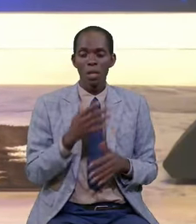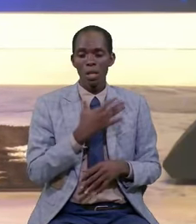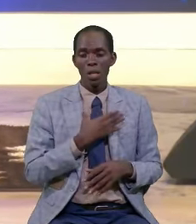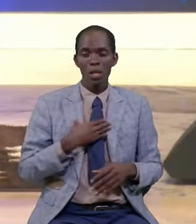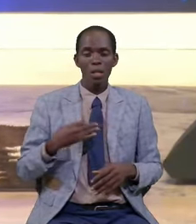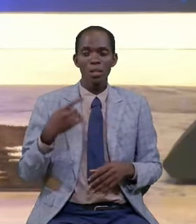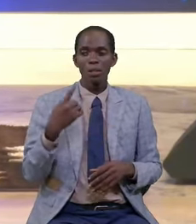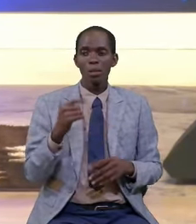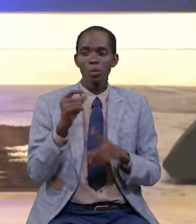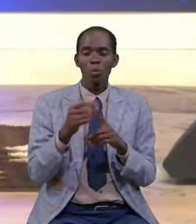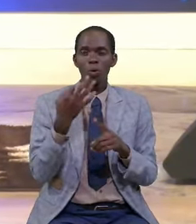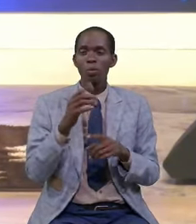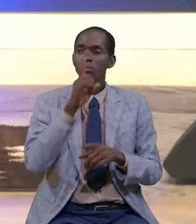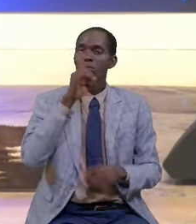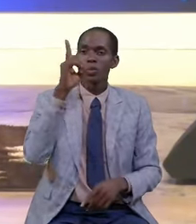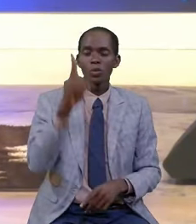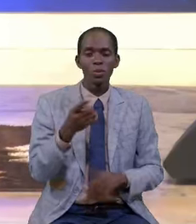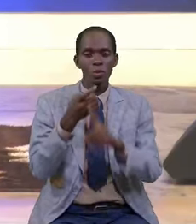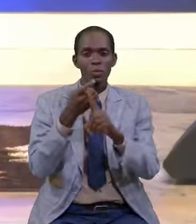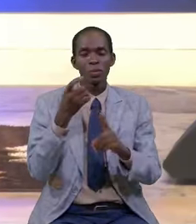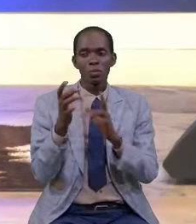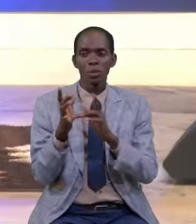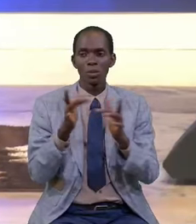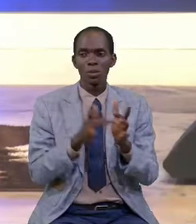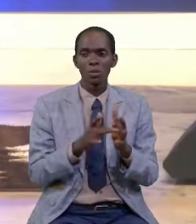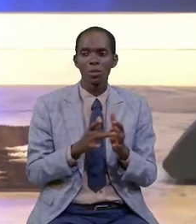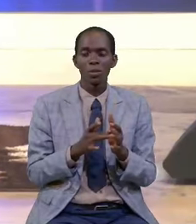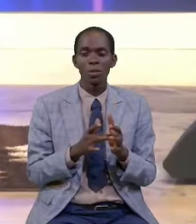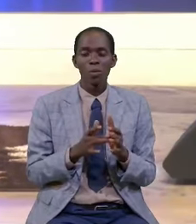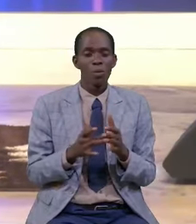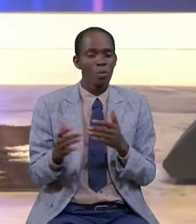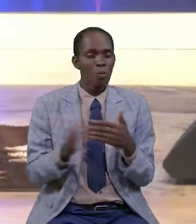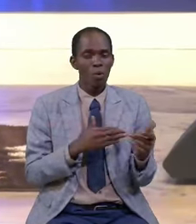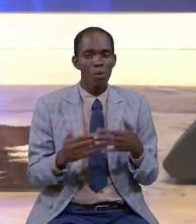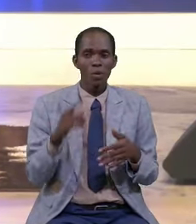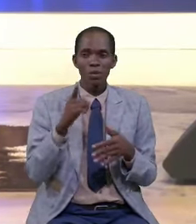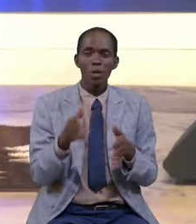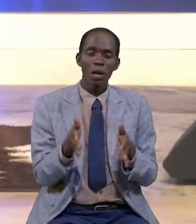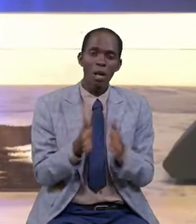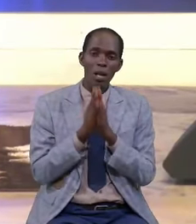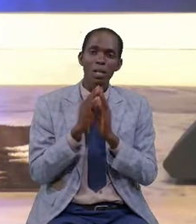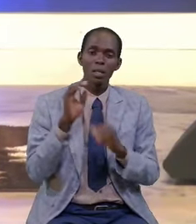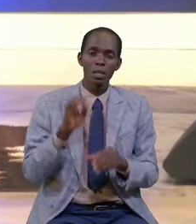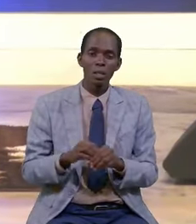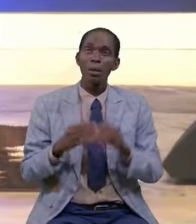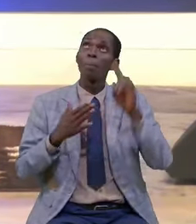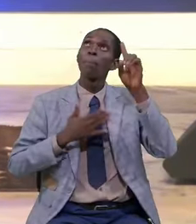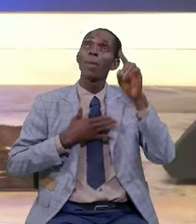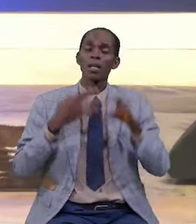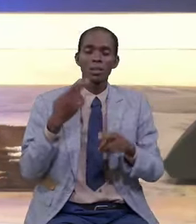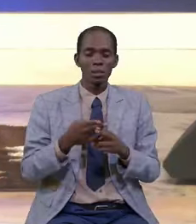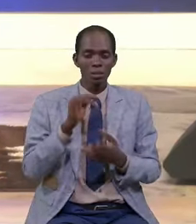et la parole d'assurance de la part de Jésus. Tout ce que tu demandes en mon nom,